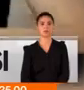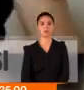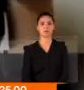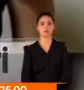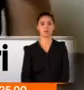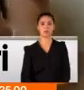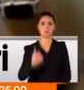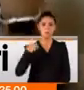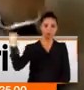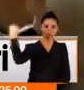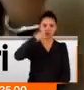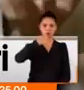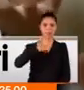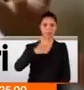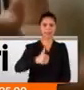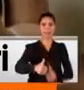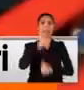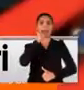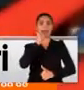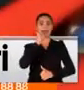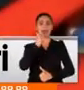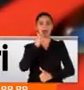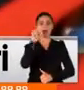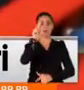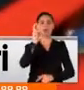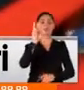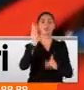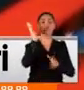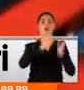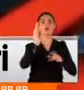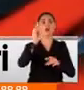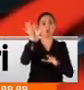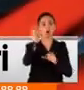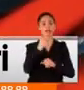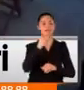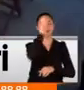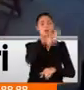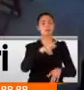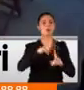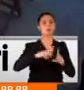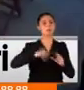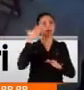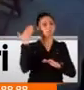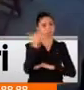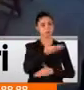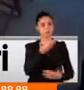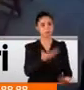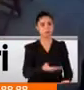Bana da bir girişimde bulundu. Ben geri çekimle denk gelmedim. Darp raporu alan kadın soluğu karakolda aldı.